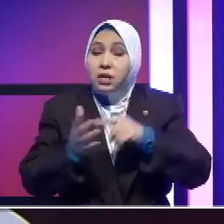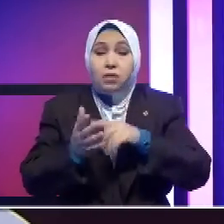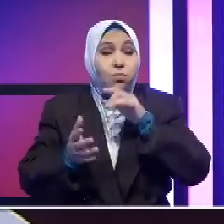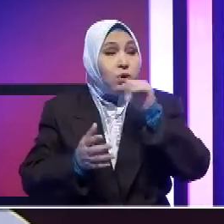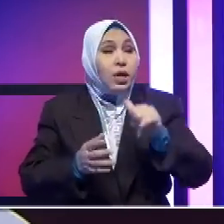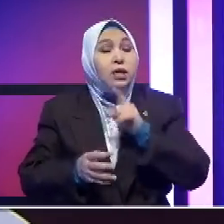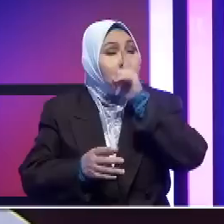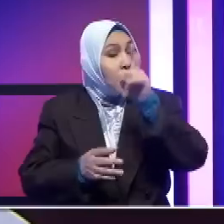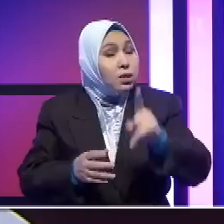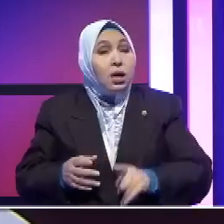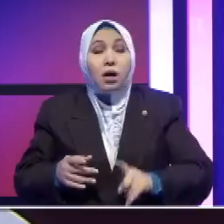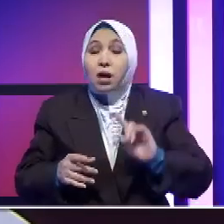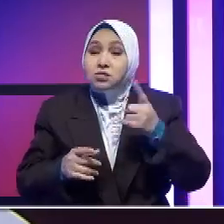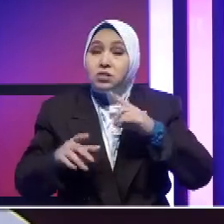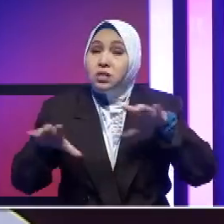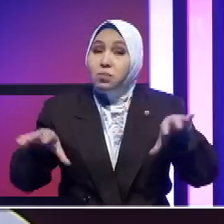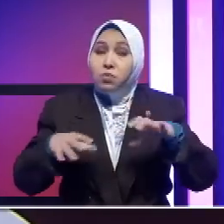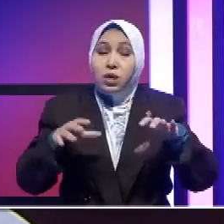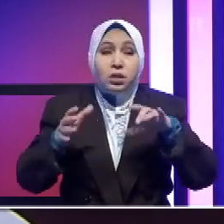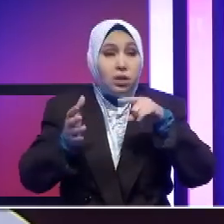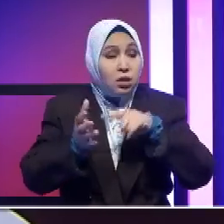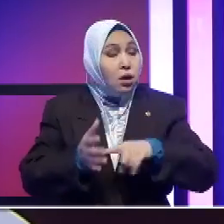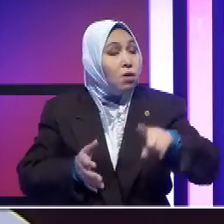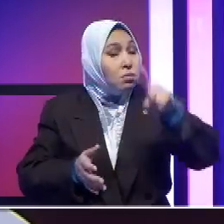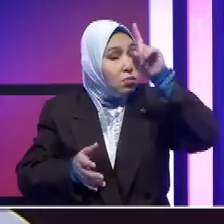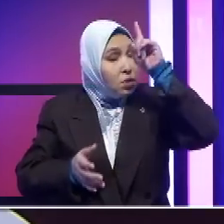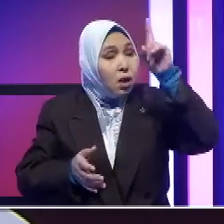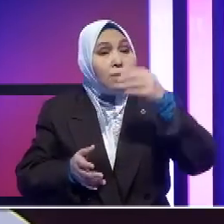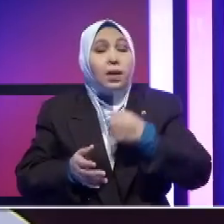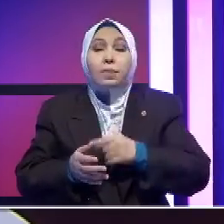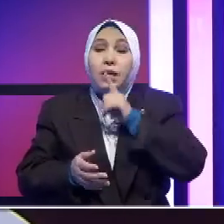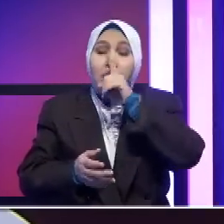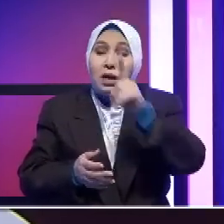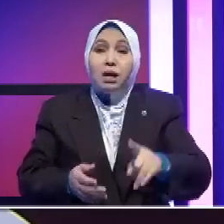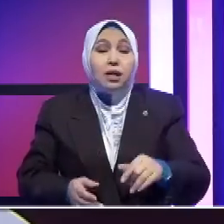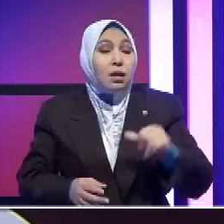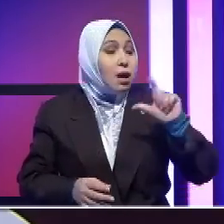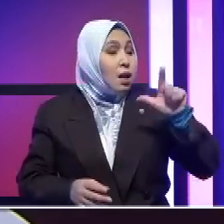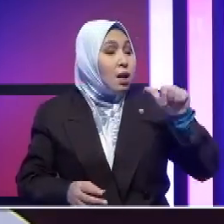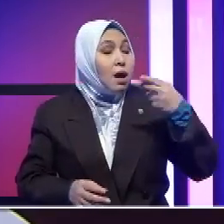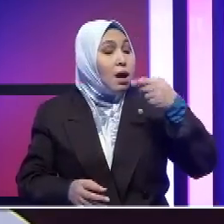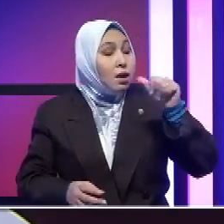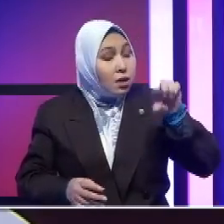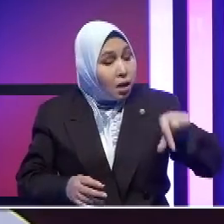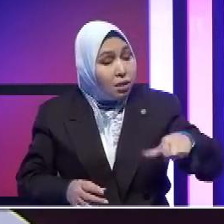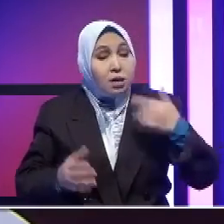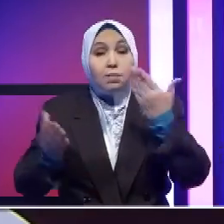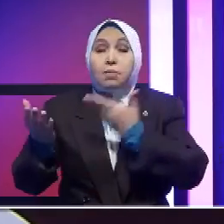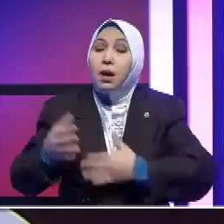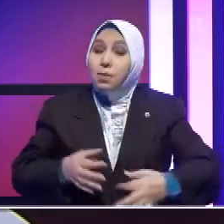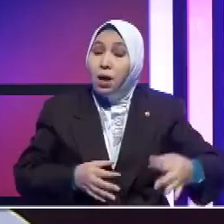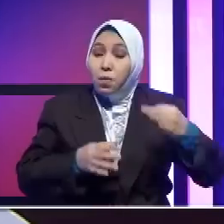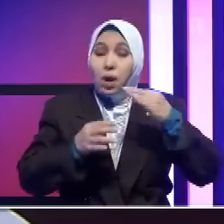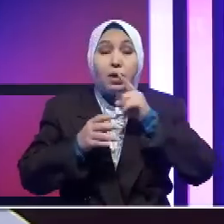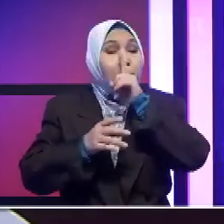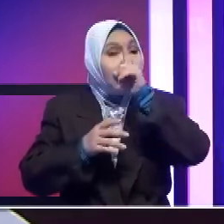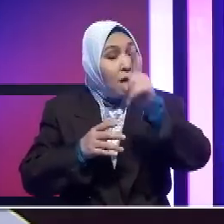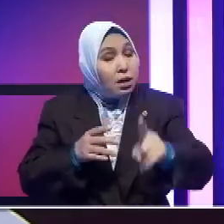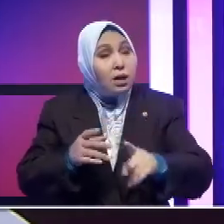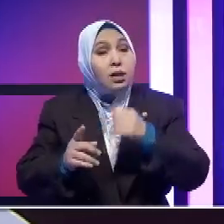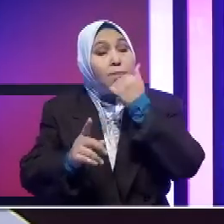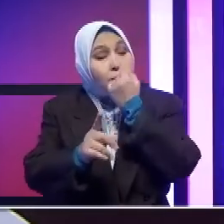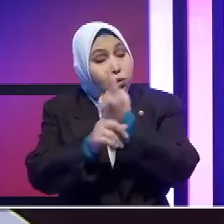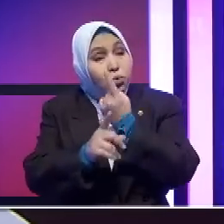yang dibuat-buat tetapi Allah mengakui kepada kebenaran al-haq yang dibawakan. Maka dalam hal ini walaupun